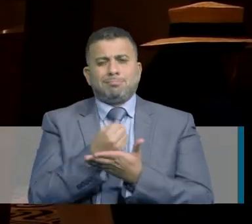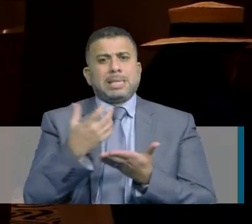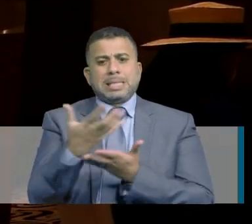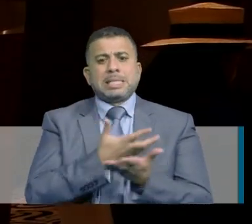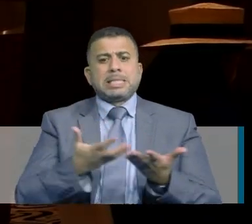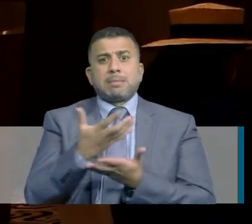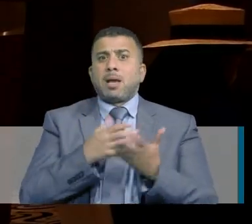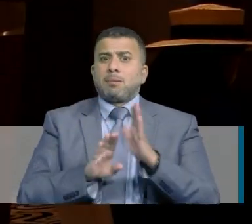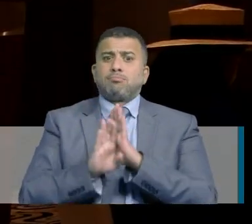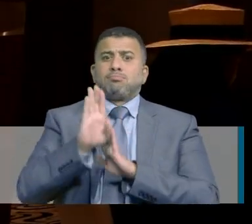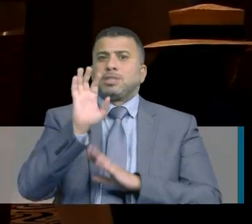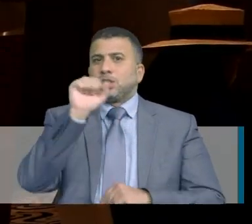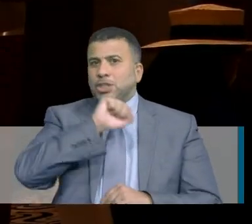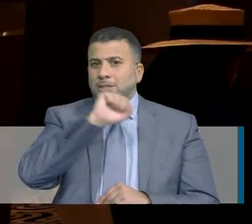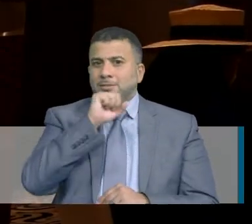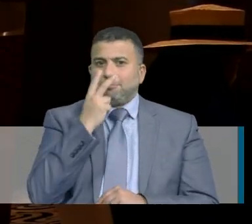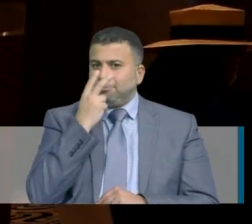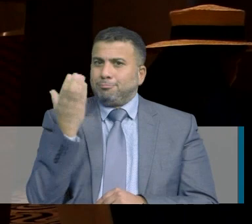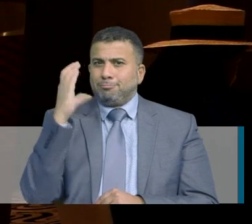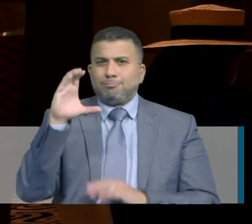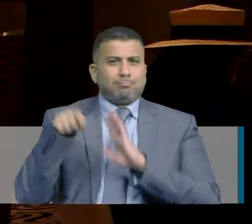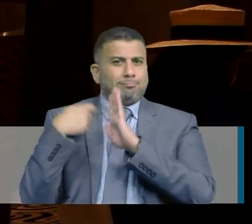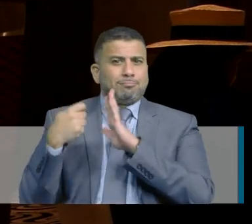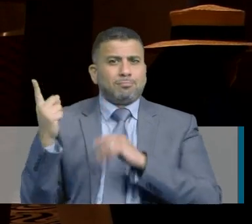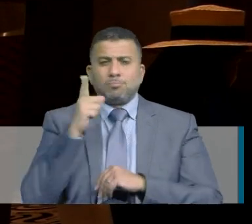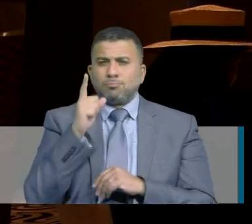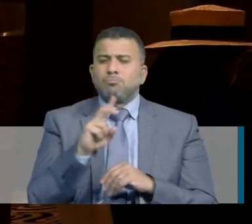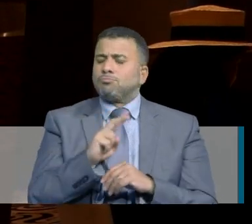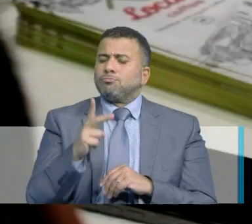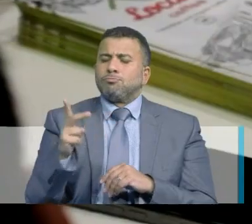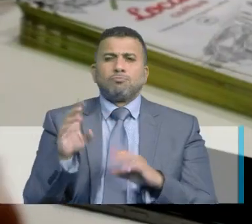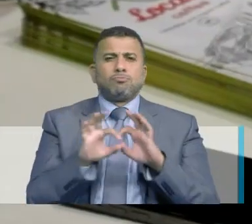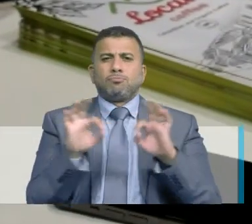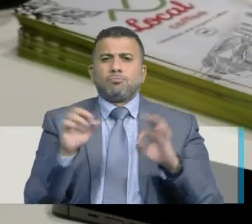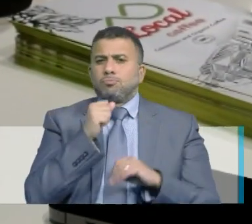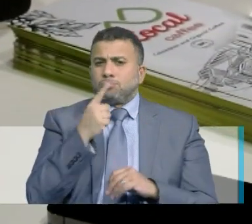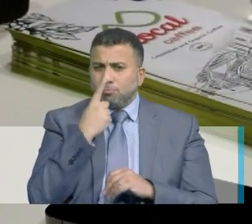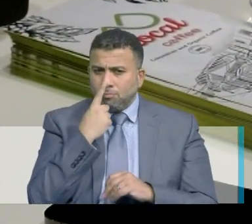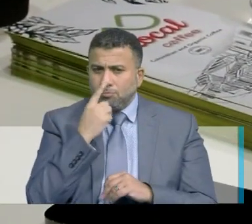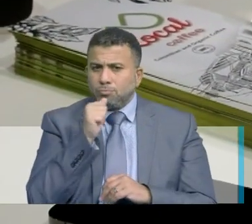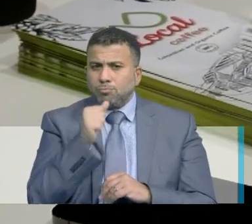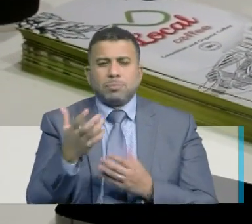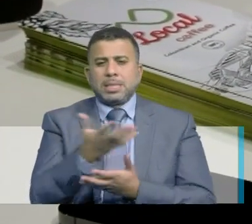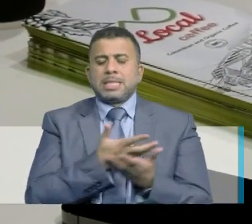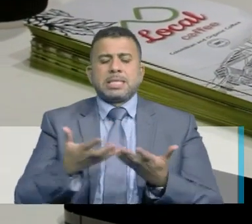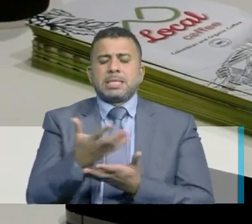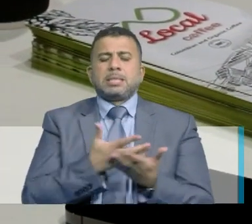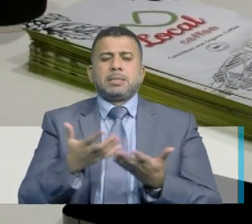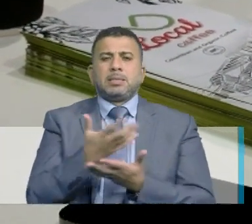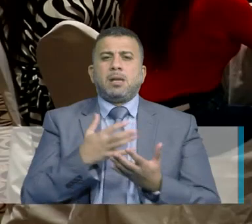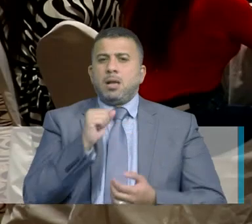الواعده في الاماره في ظل خدمات النوعيه المتكامله تلبي احتياجات المستثمرين